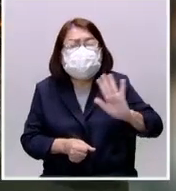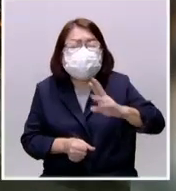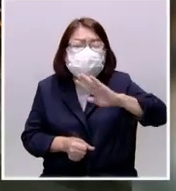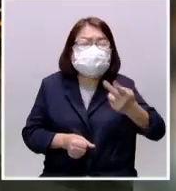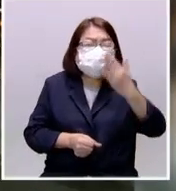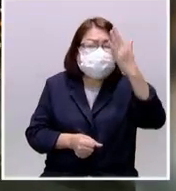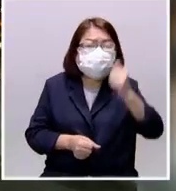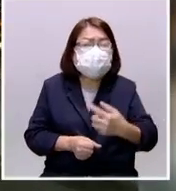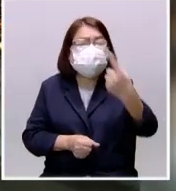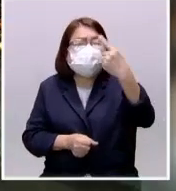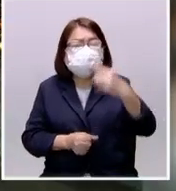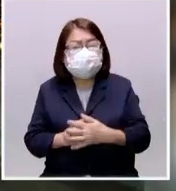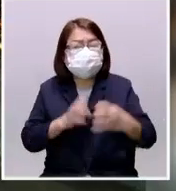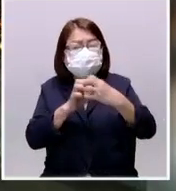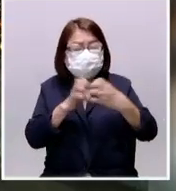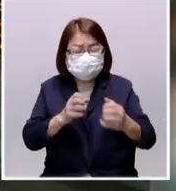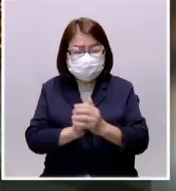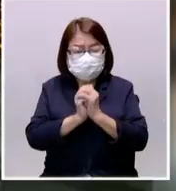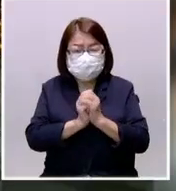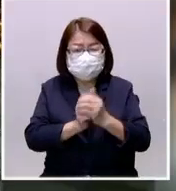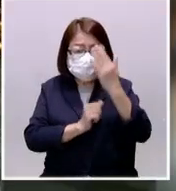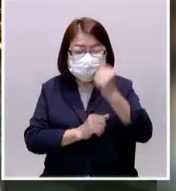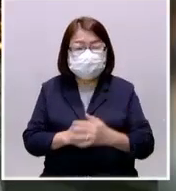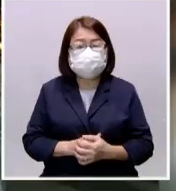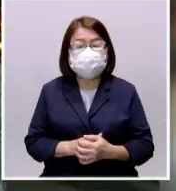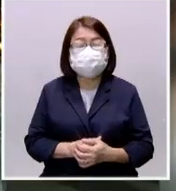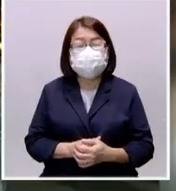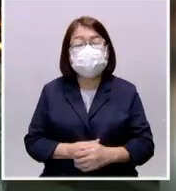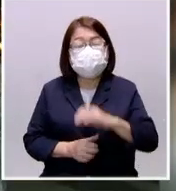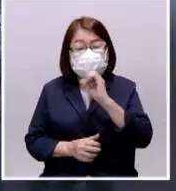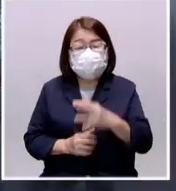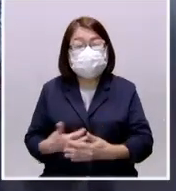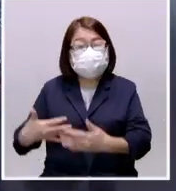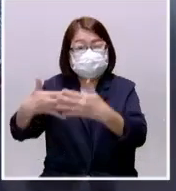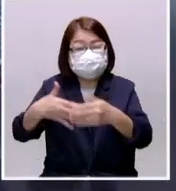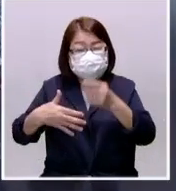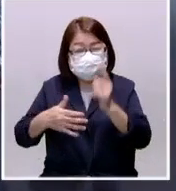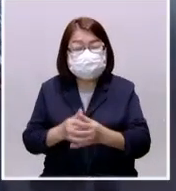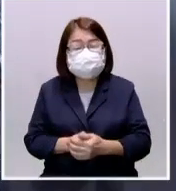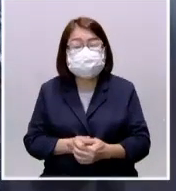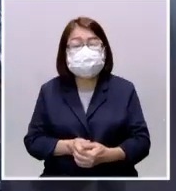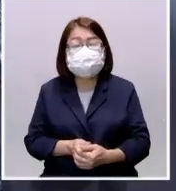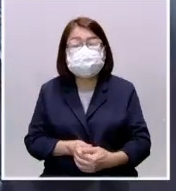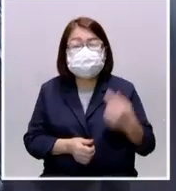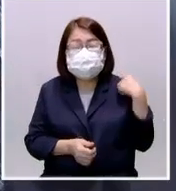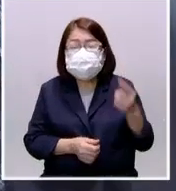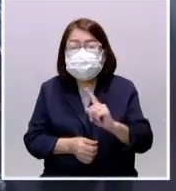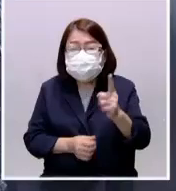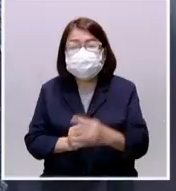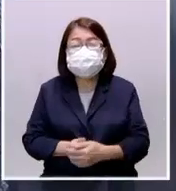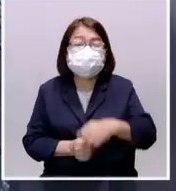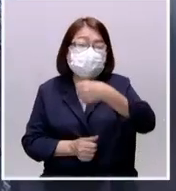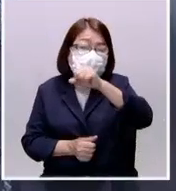ยู่ตลอดเวลาทำให้หลักการนี้กลวงในค่ะเซียเปิดเผยอีกด้วยว่าสหรัฐได้ลบประโยคสำคัญอย่างเช่น